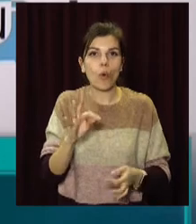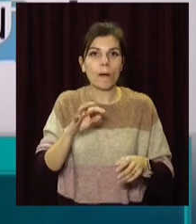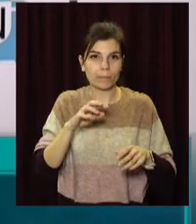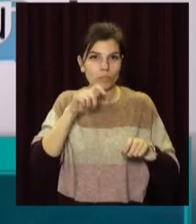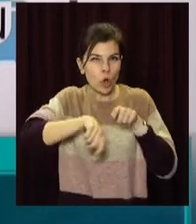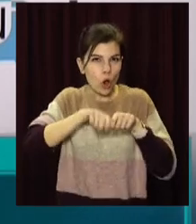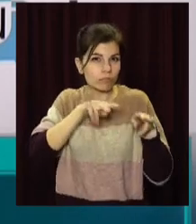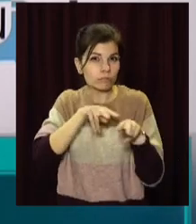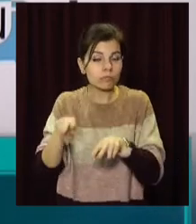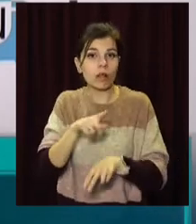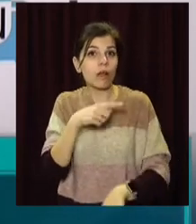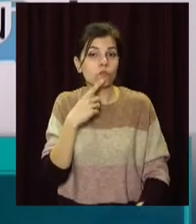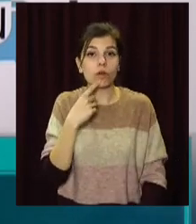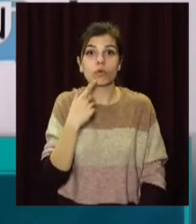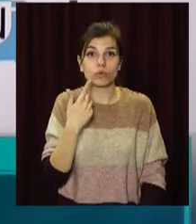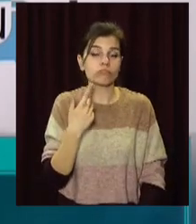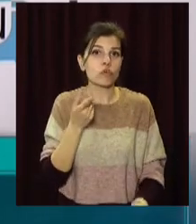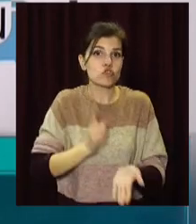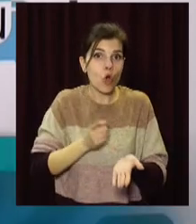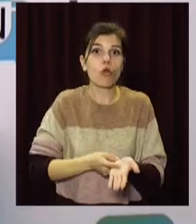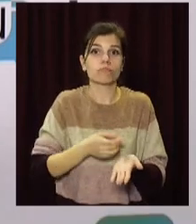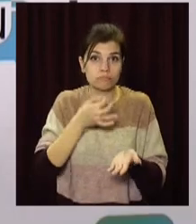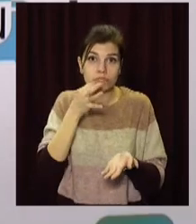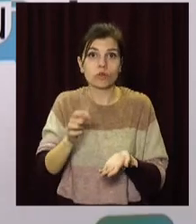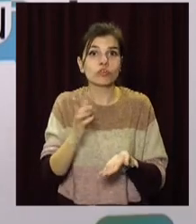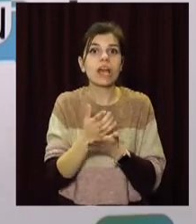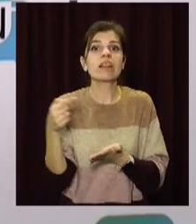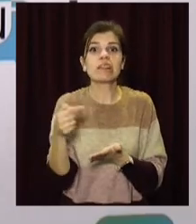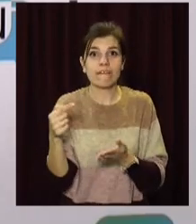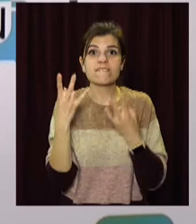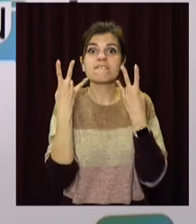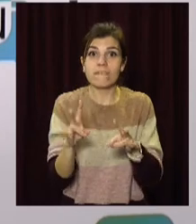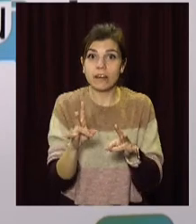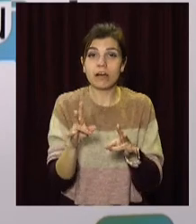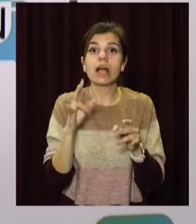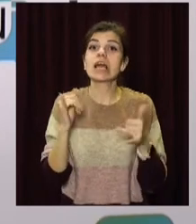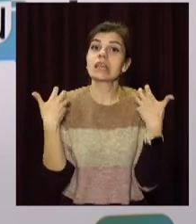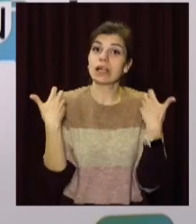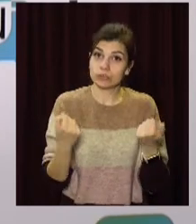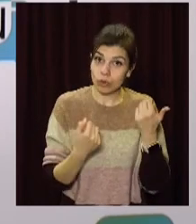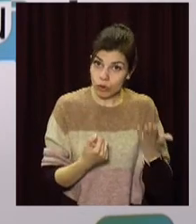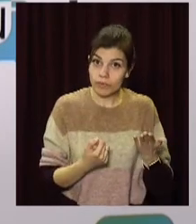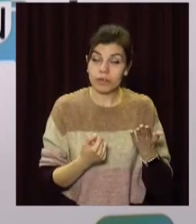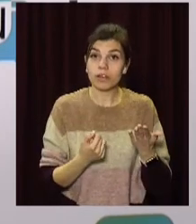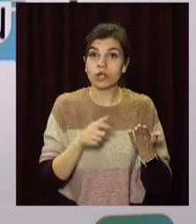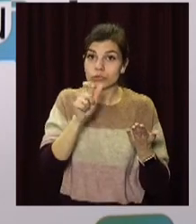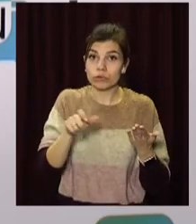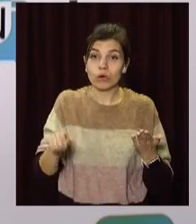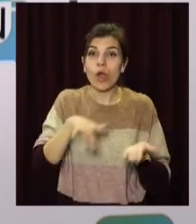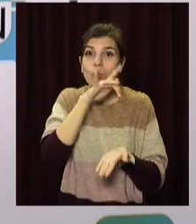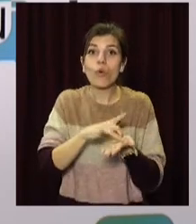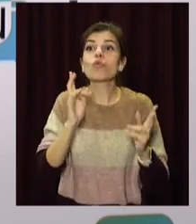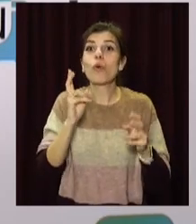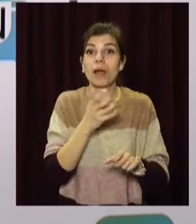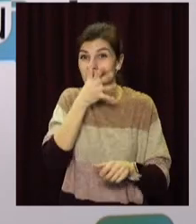вже фактично і наочно доводять негативний вплив і на здоров'я людей, городян, які